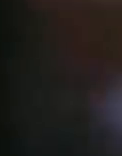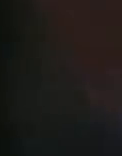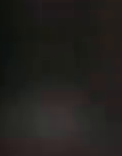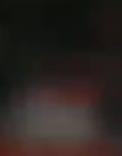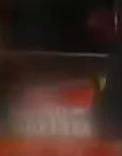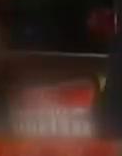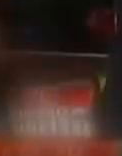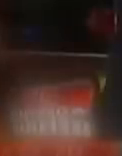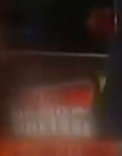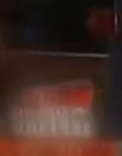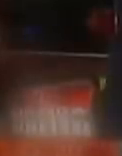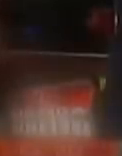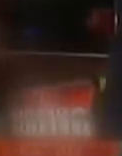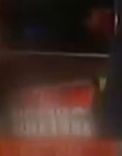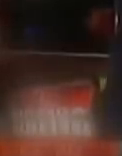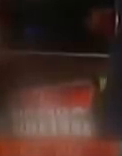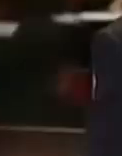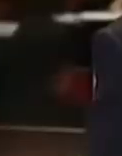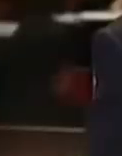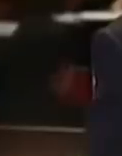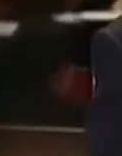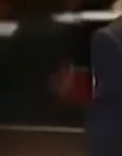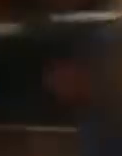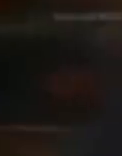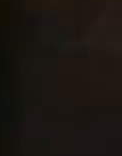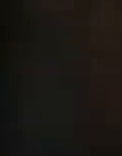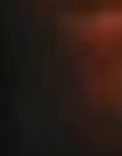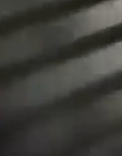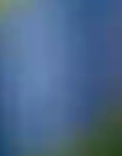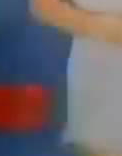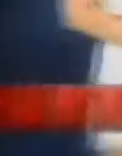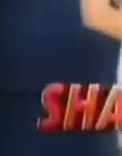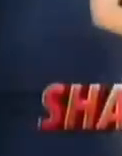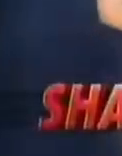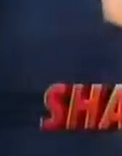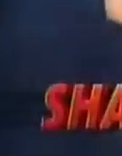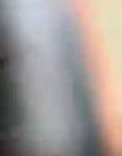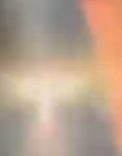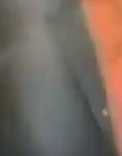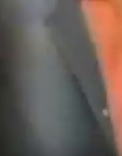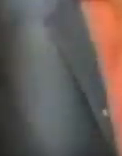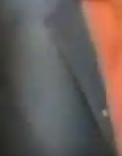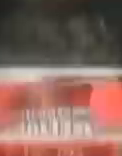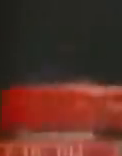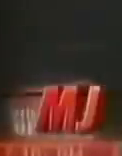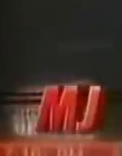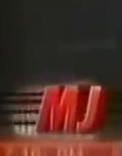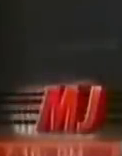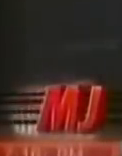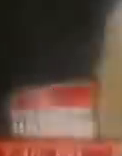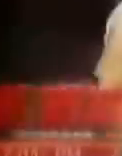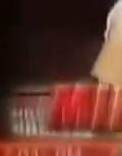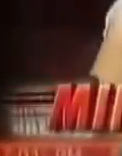world ends. Susubukan po namin dito sa Andara Mga Balita na ikitan yan. Kasama sina Sean Yao, Chonky Ben,